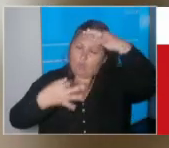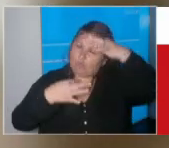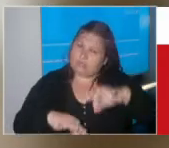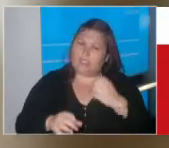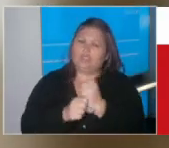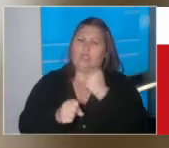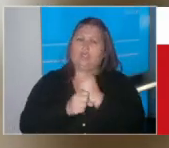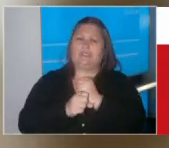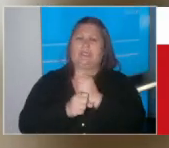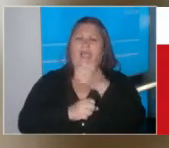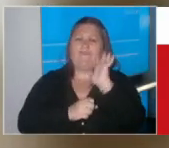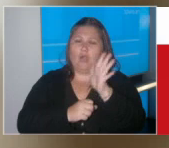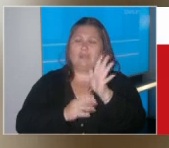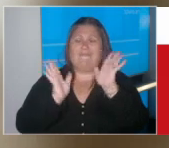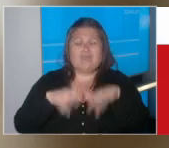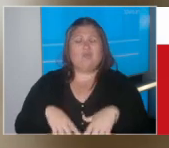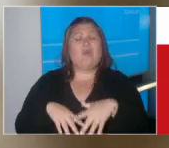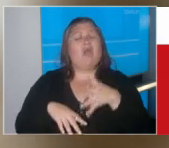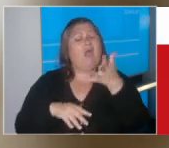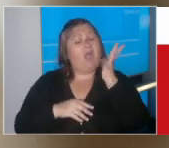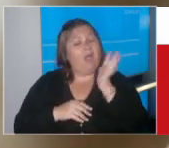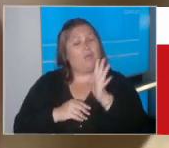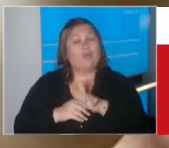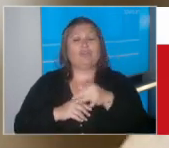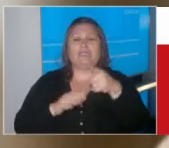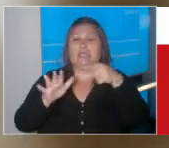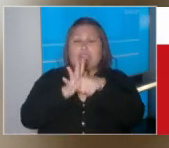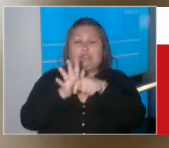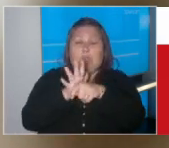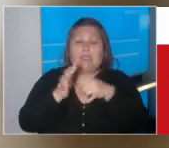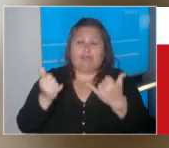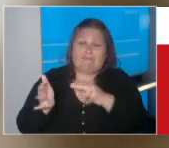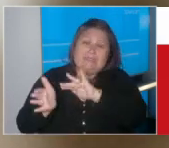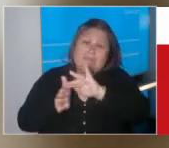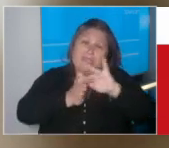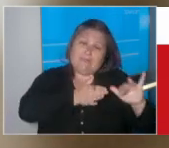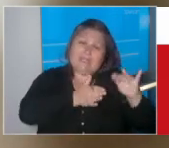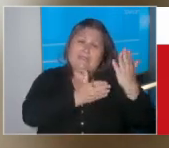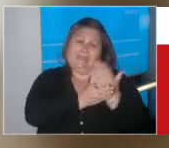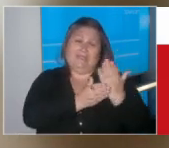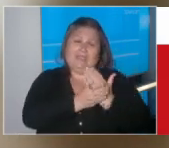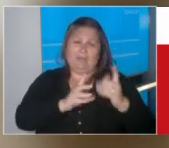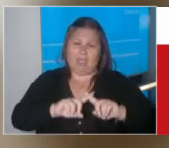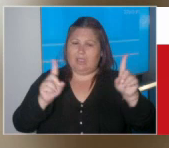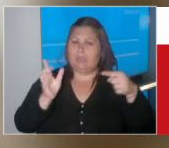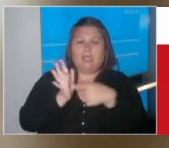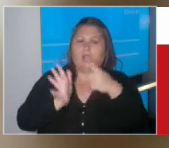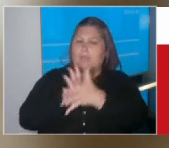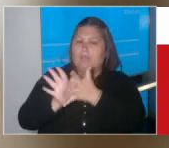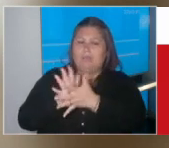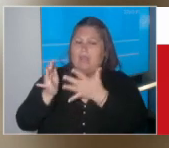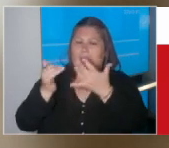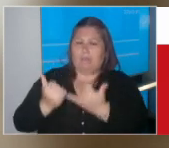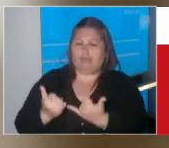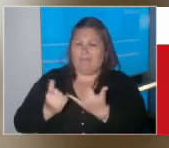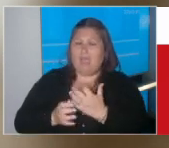שעושה עבירות, שזה אפילו עבירות חמורות, שזה שוחד, נגיד שהרגע אנחנו שמים בצד את התיקים האחרים, כי לא מדברים עליהם בימים